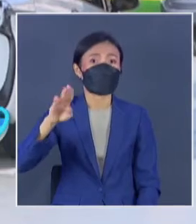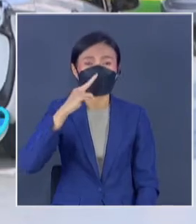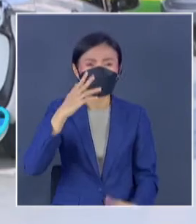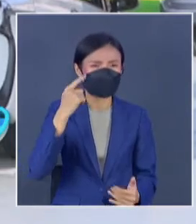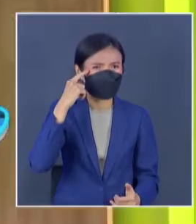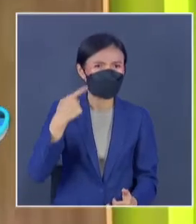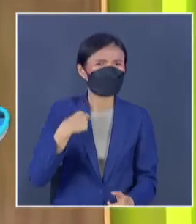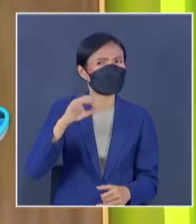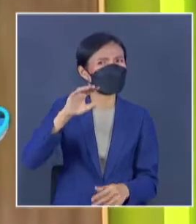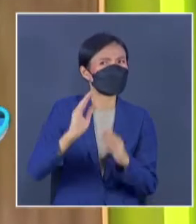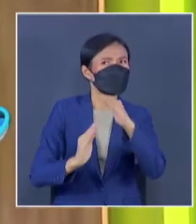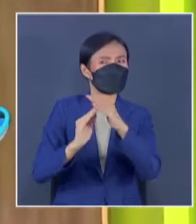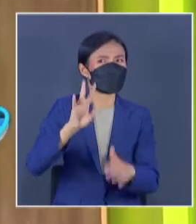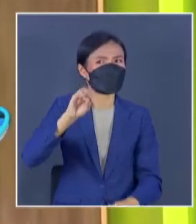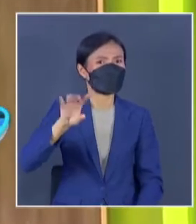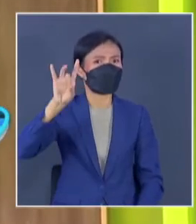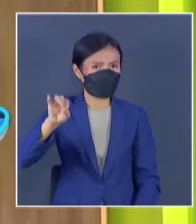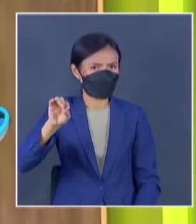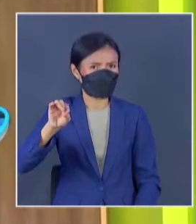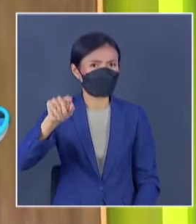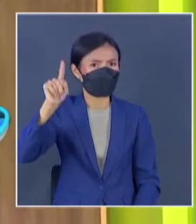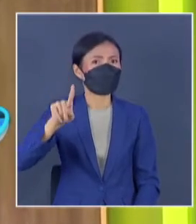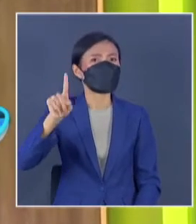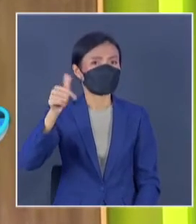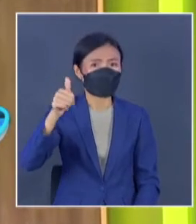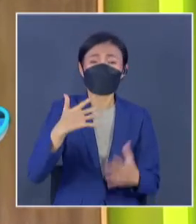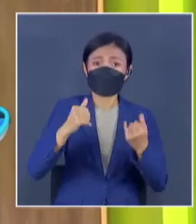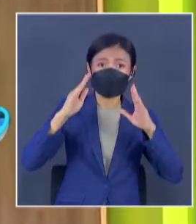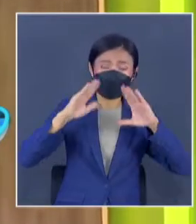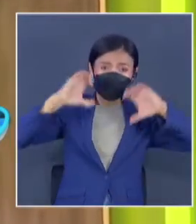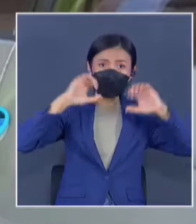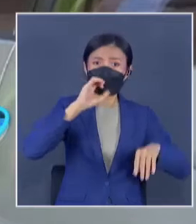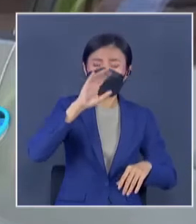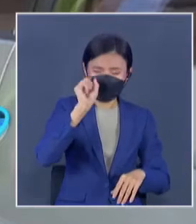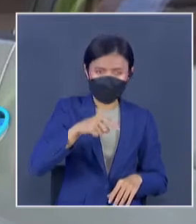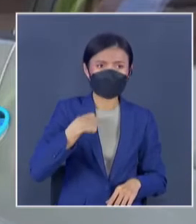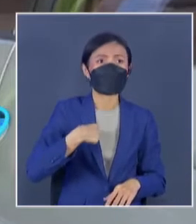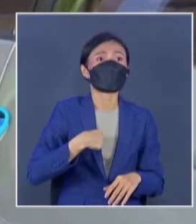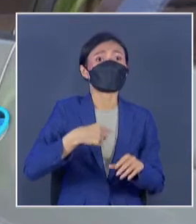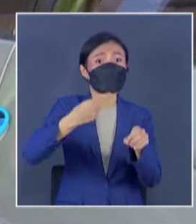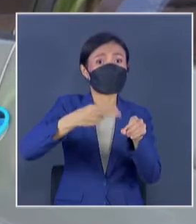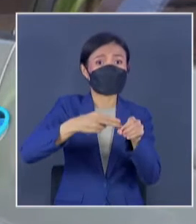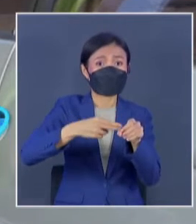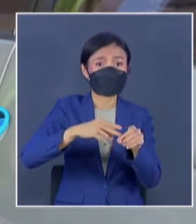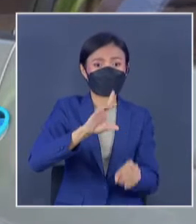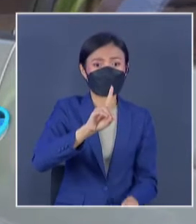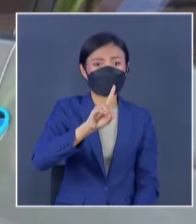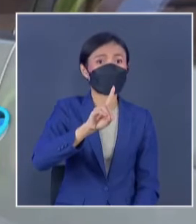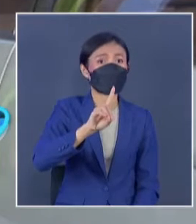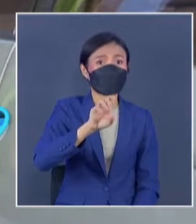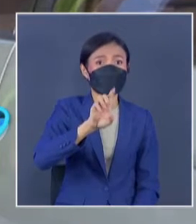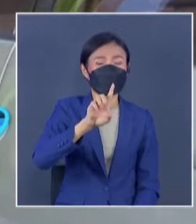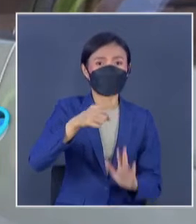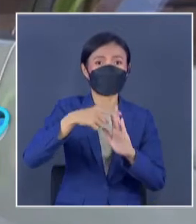ลาร์ต่อบาร์เรลขณะที่รัฐบาลมีนโยบายให้ตรึงราคาน้ำมันดีเซลให้ไม่เกินลิตรละ30บาทนะคะก็